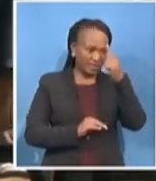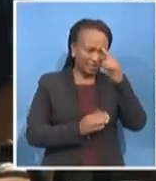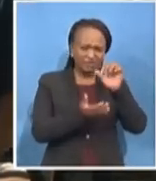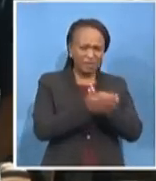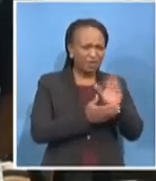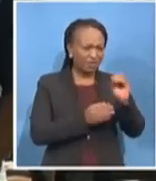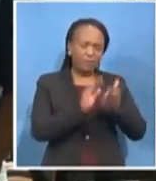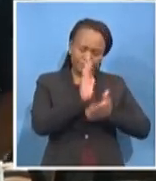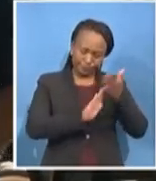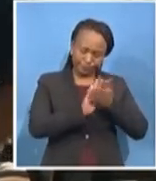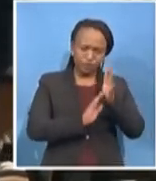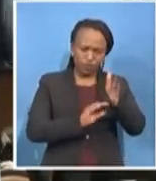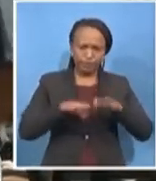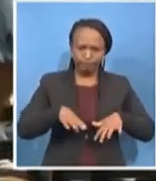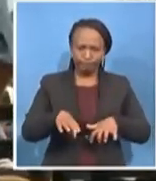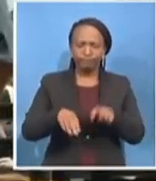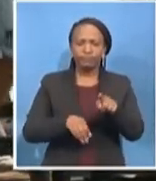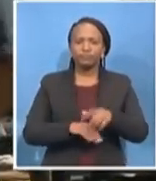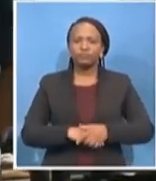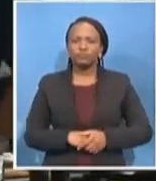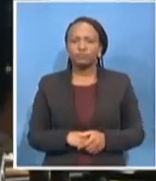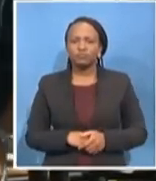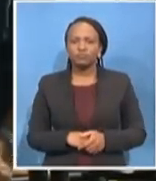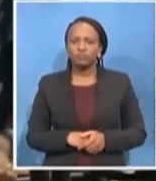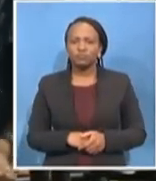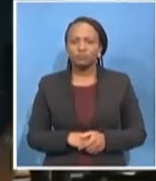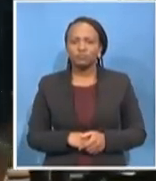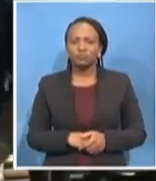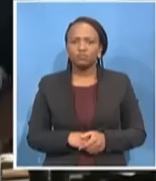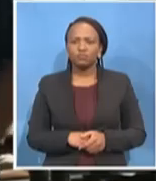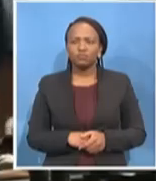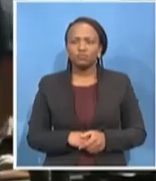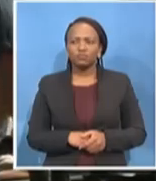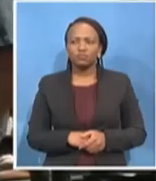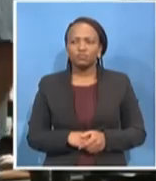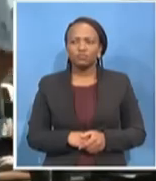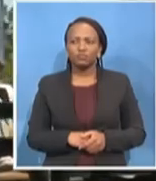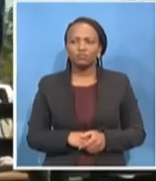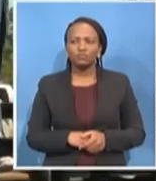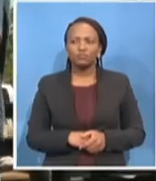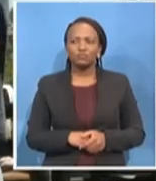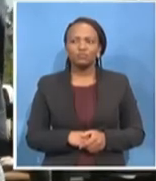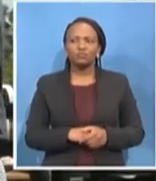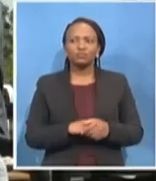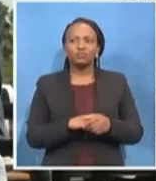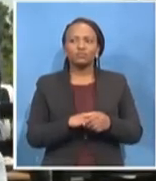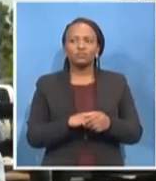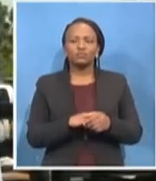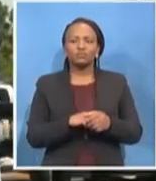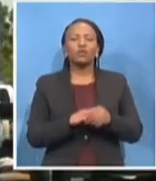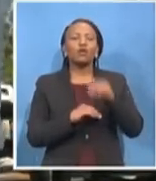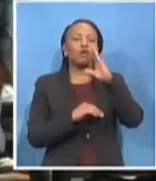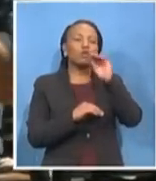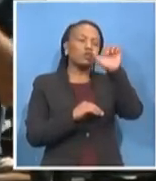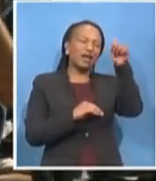Skies toch, Isaac, hoor net of hy daar ander klomp mense ook kan kry. Hou net aan vir hy, hou net aan vir hy. Kan hy manne